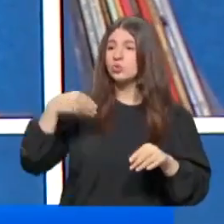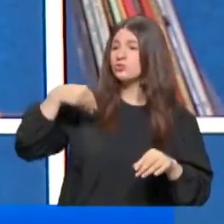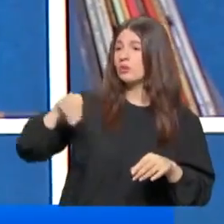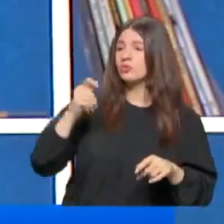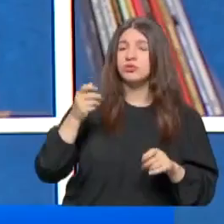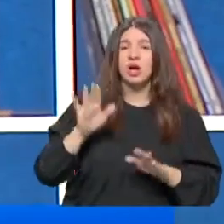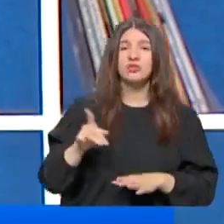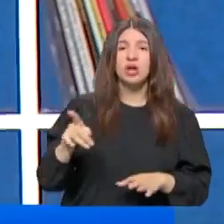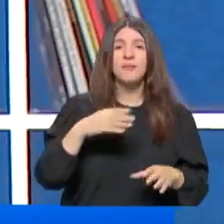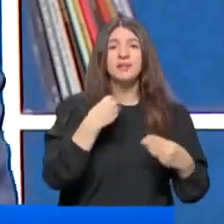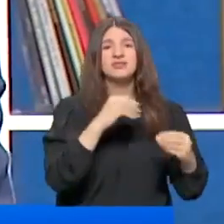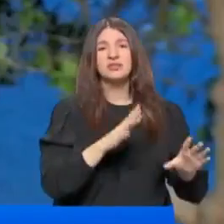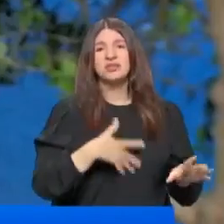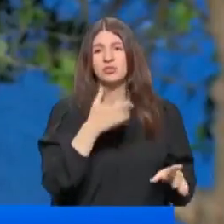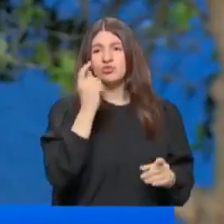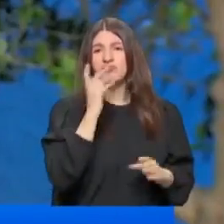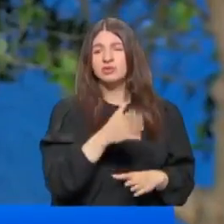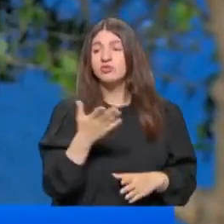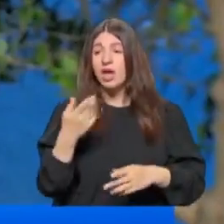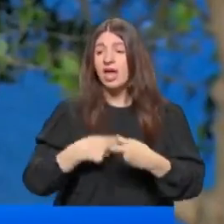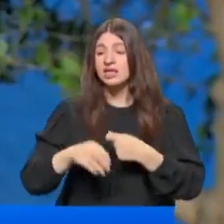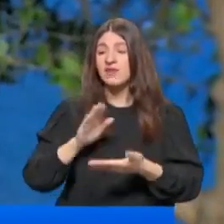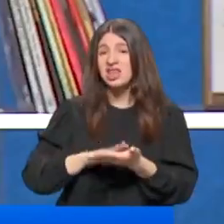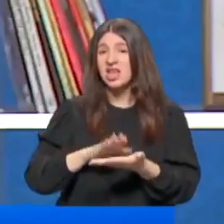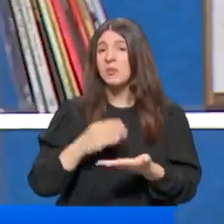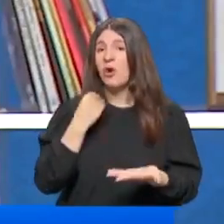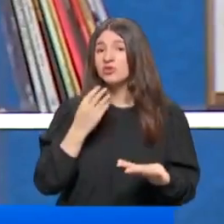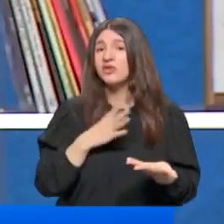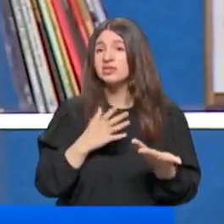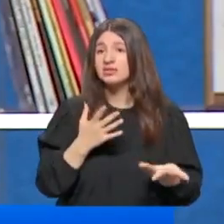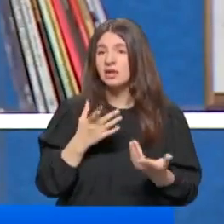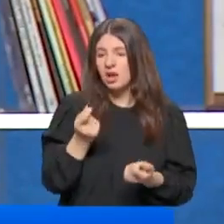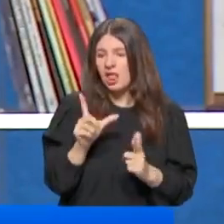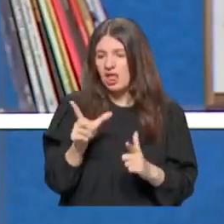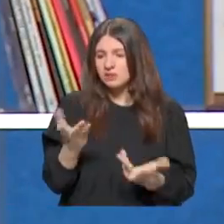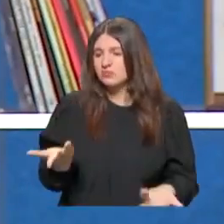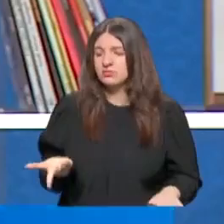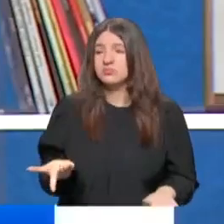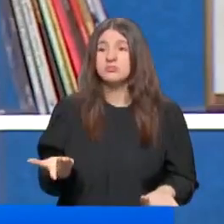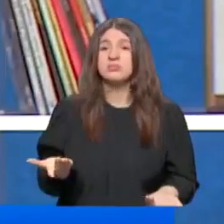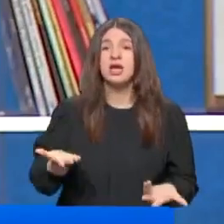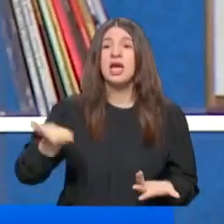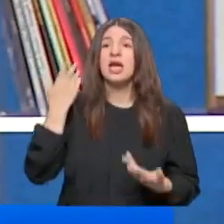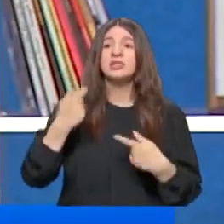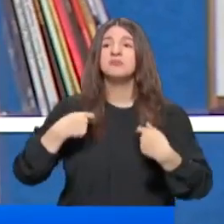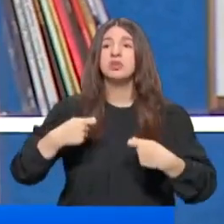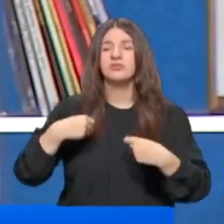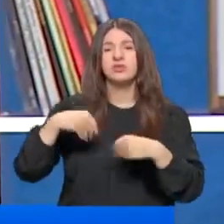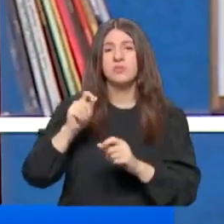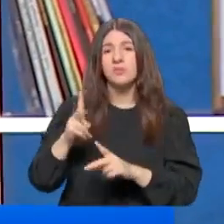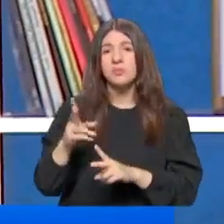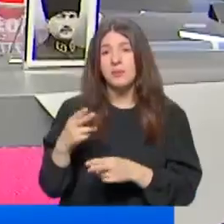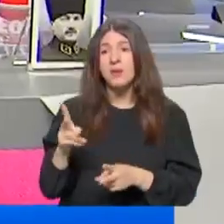fiyata satmak zorunda kalacak satmak istemiyorum esnaf Elindekini hele borcu varsa nakli ihtiyacı varsa eski maliyetlerine